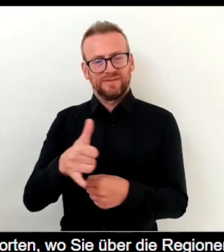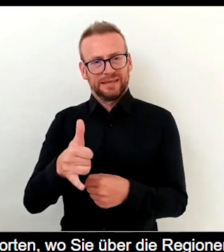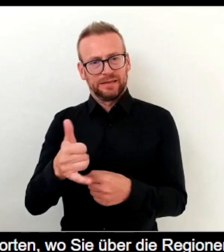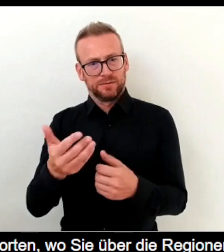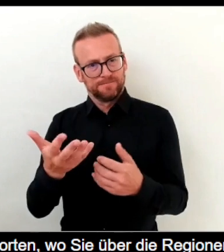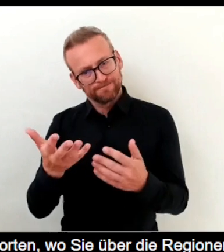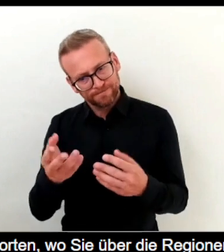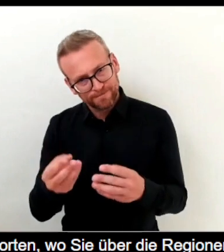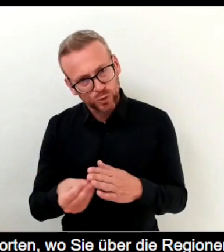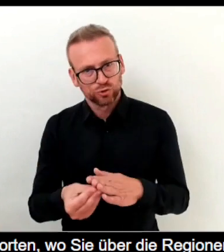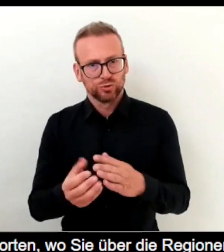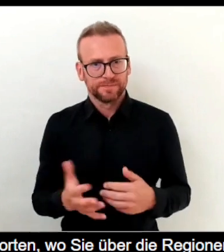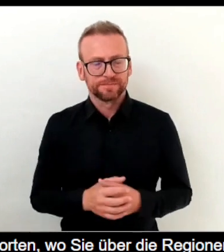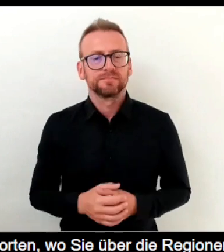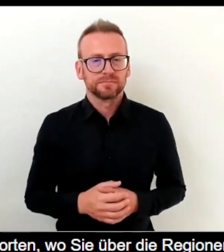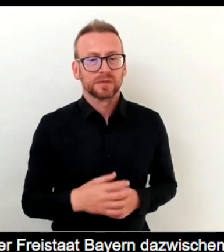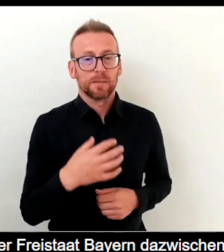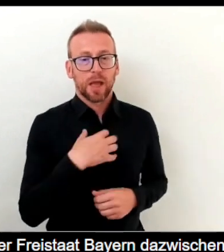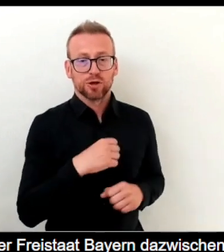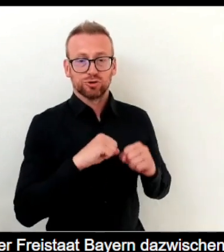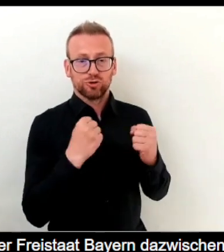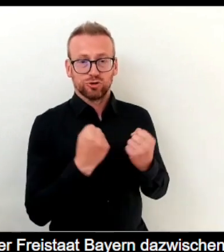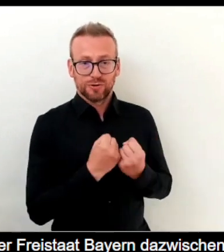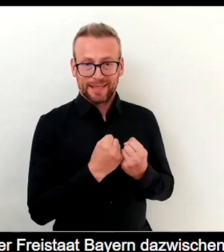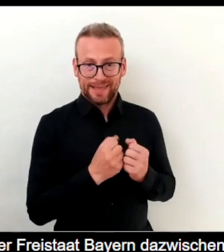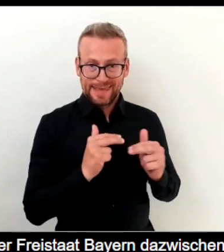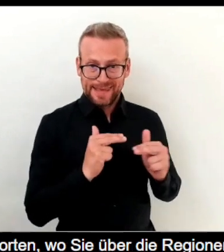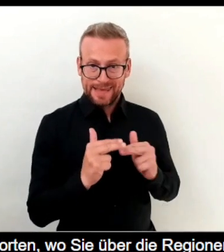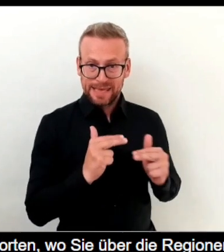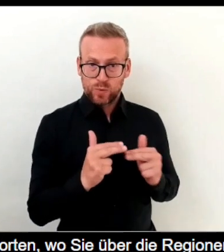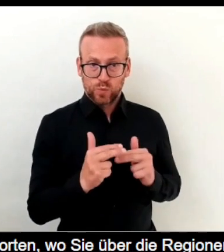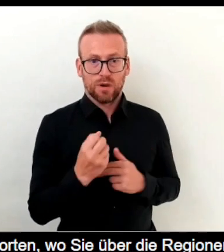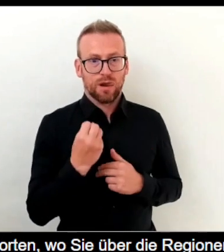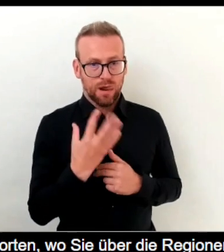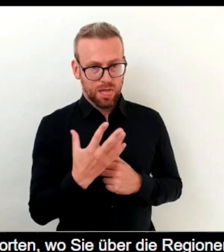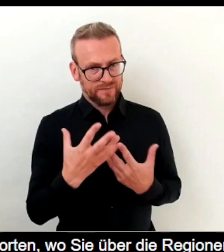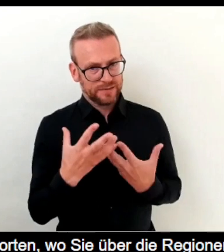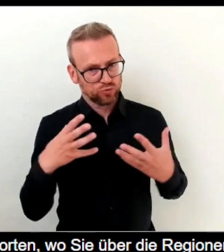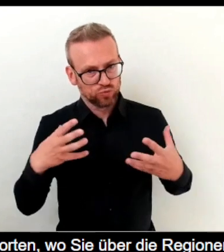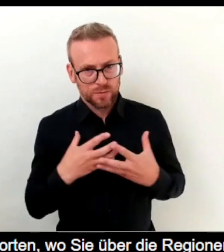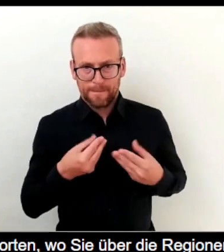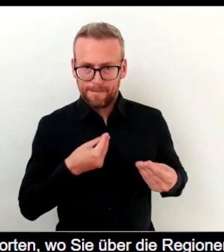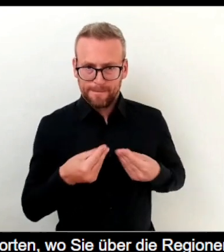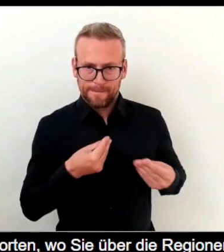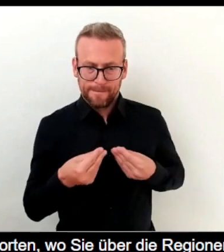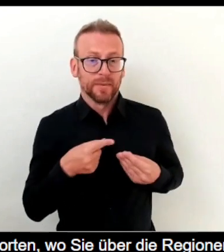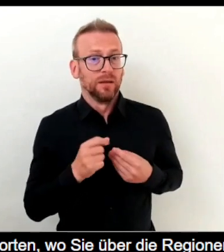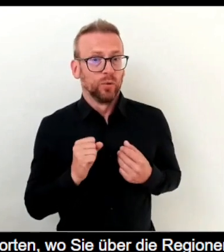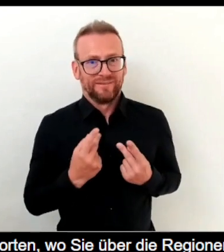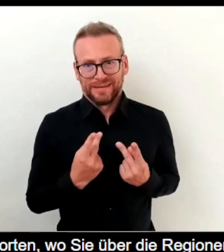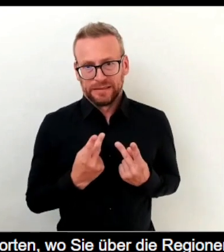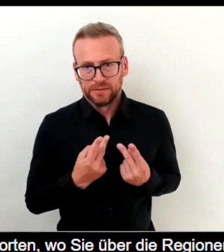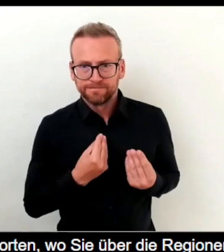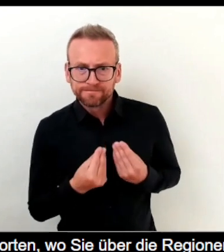sozusagen die Daten über die Lebensrealität vor Ort, wie sich geplante Gesetze potenziell auswirken können